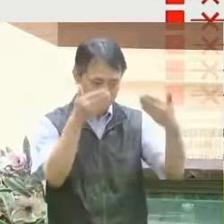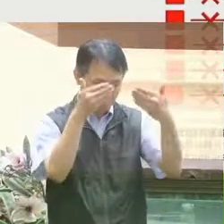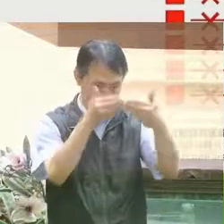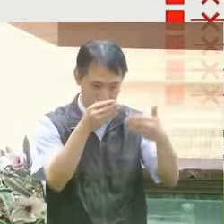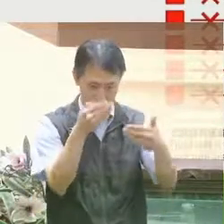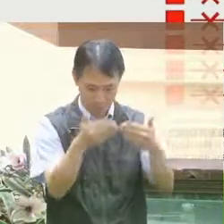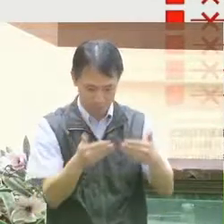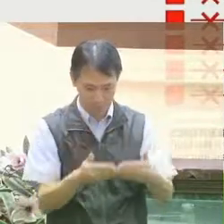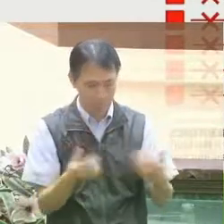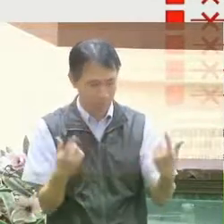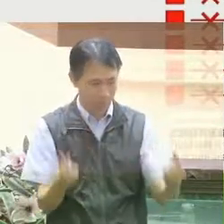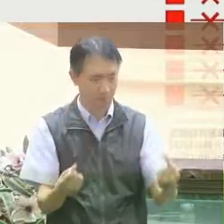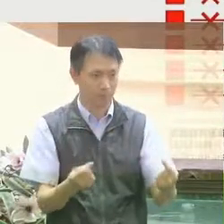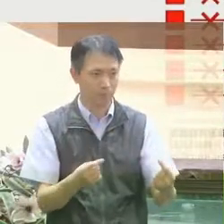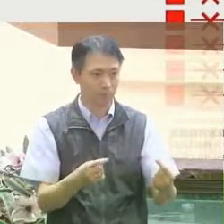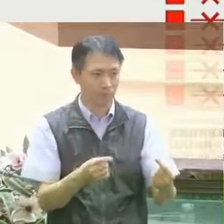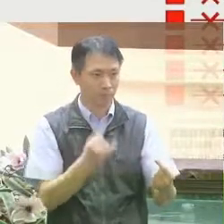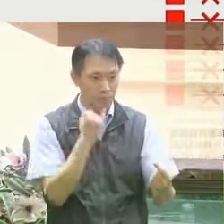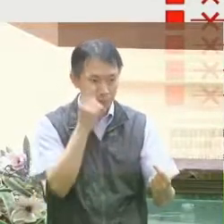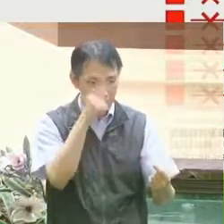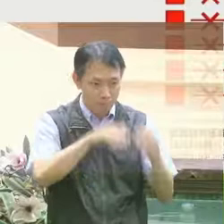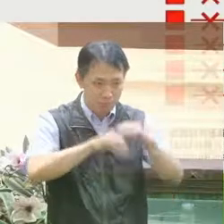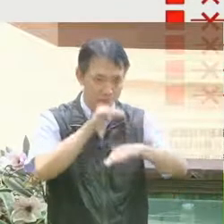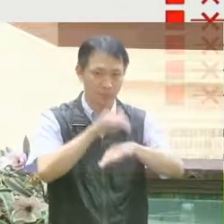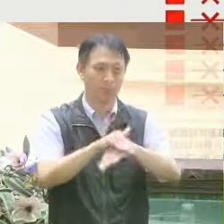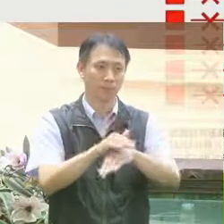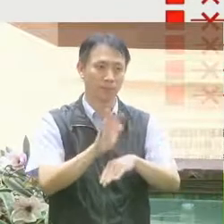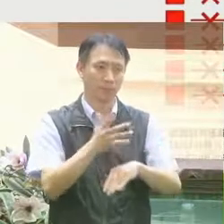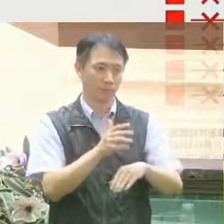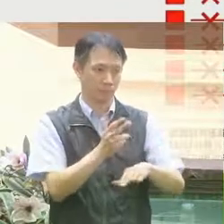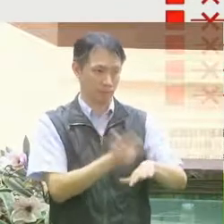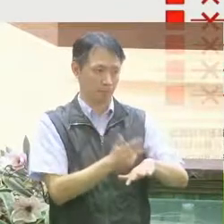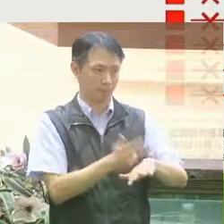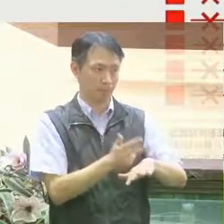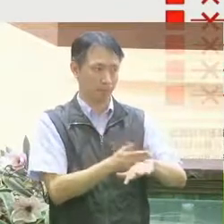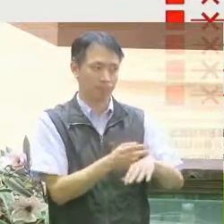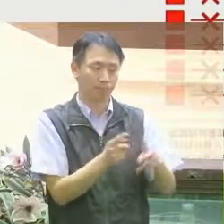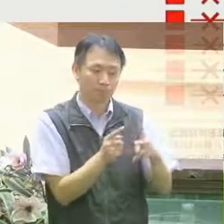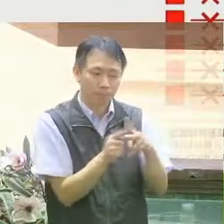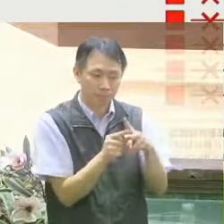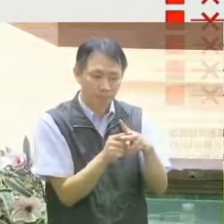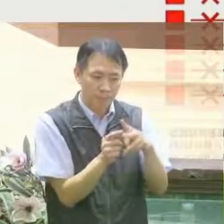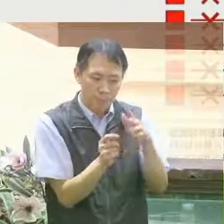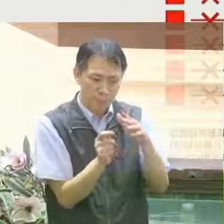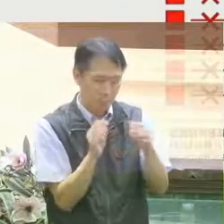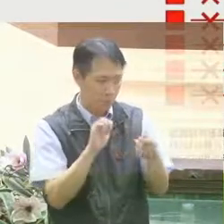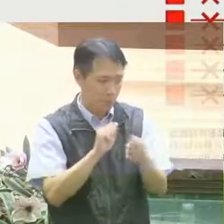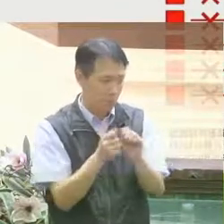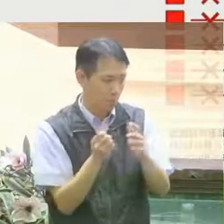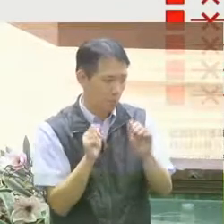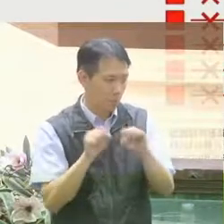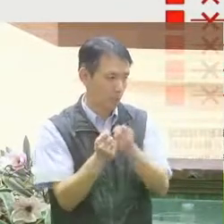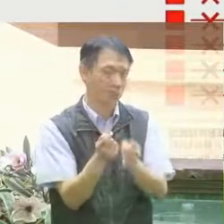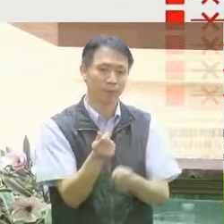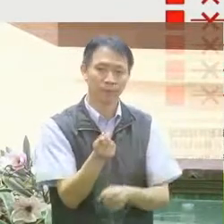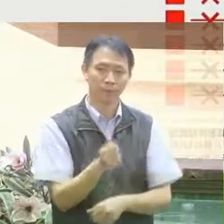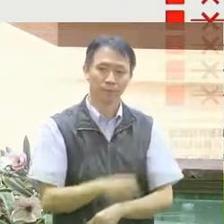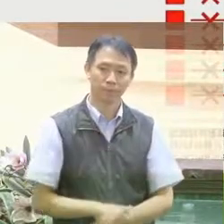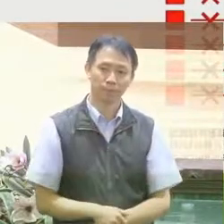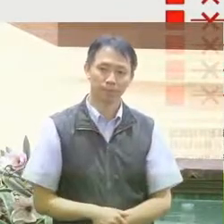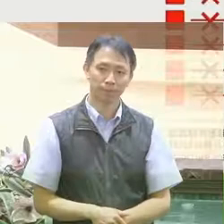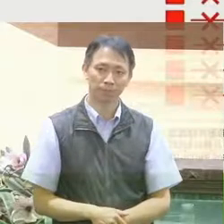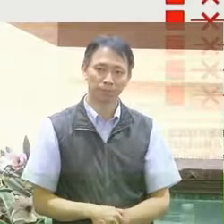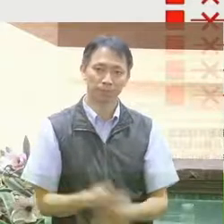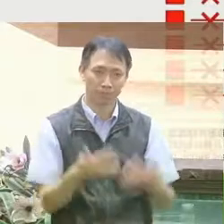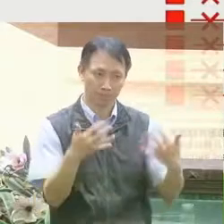的请求都不能够成功，但技术上算是小小的突破了我设定的限制。高并